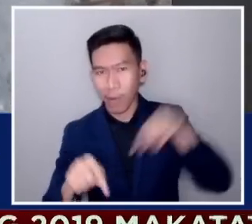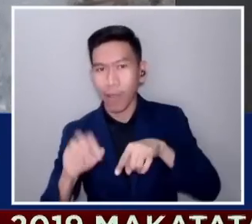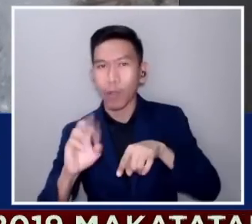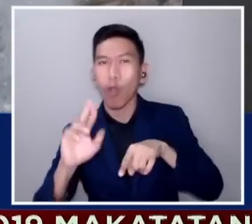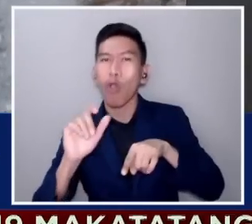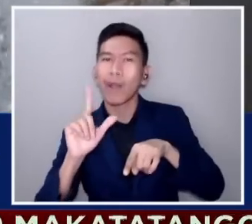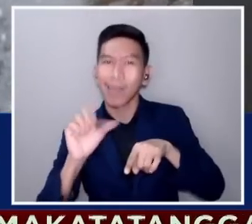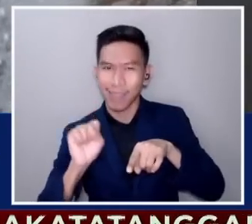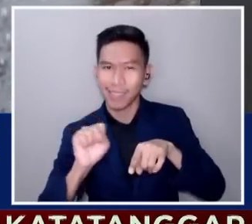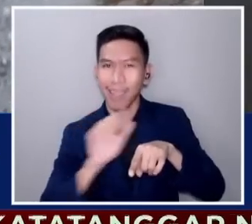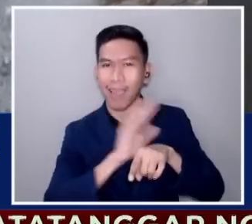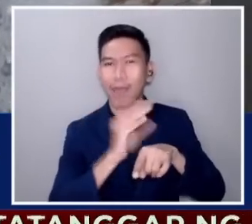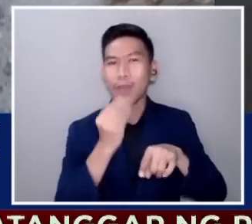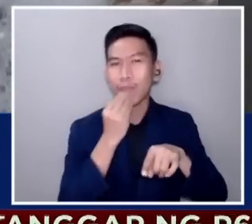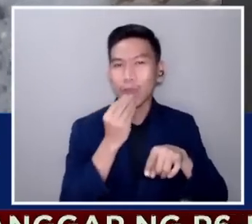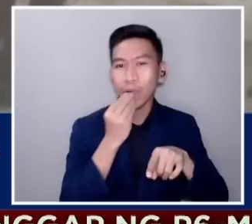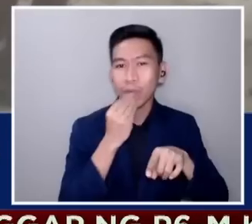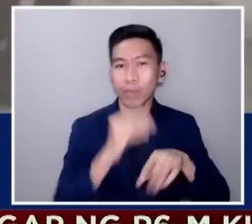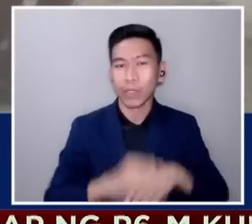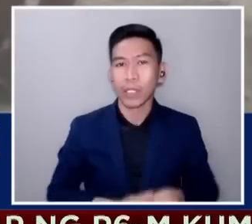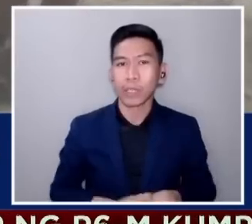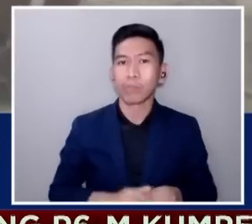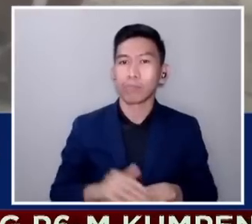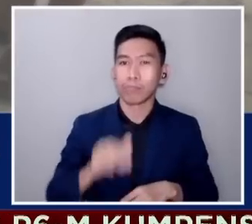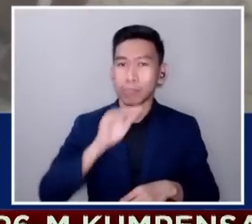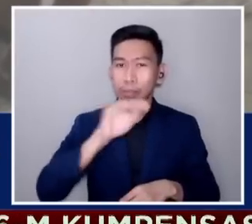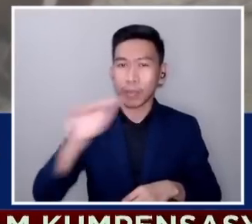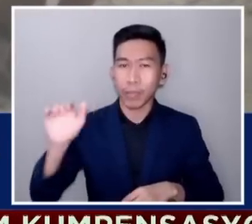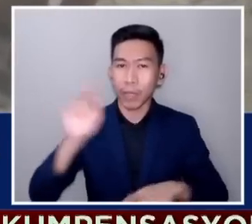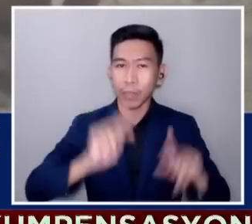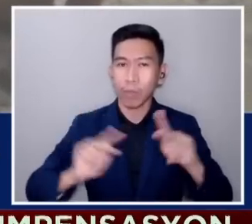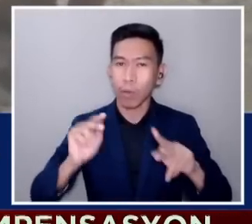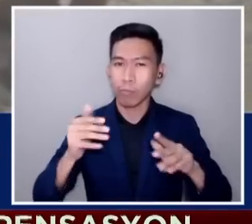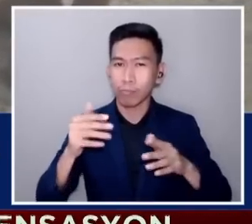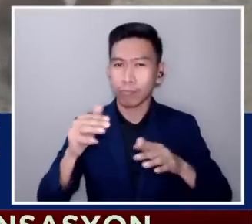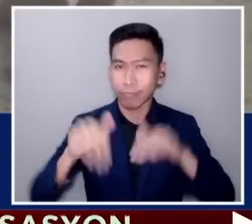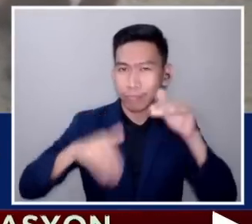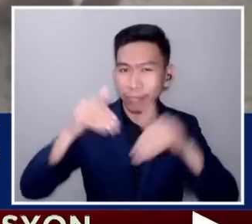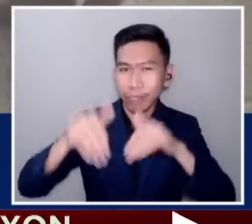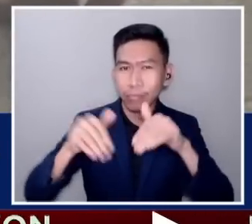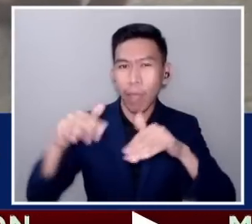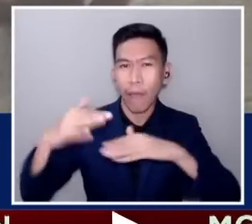mga naliligo sa dagat dahil may taglay na lason ang crown of thorns.